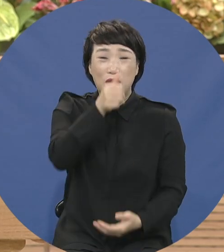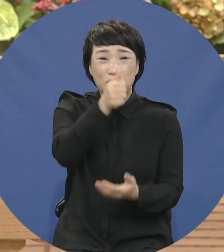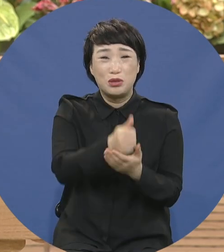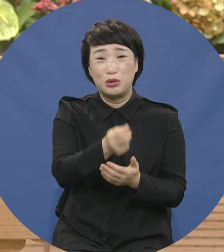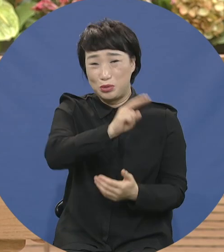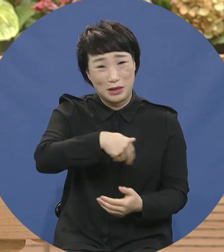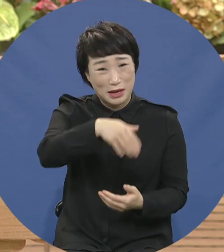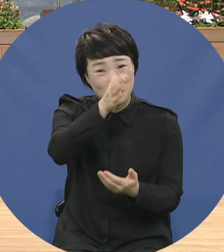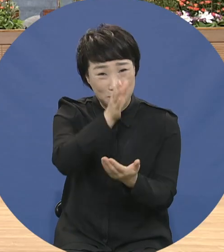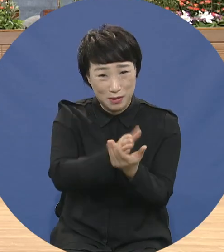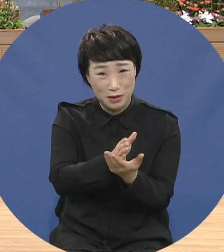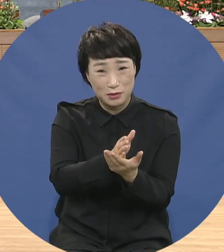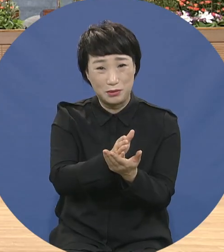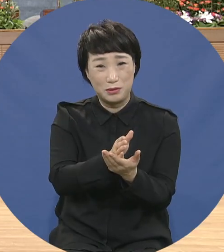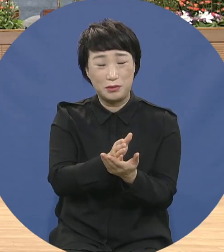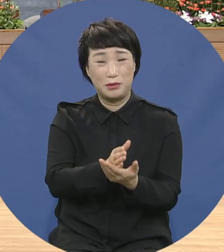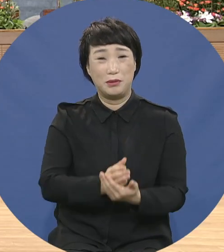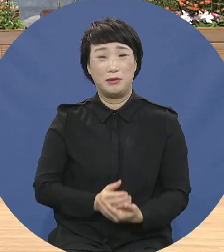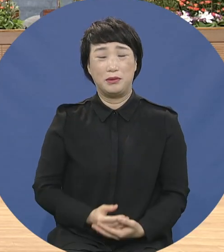죄로 돌아가지 말죠.